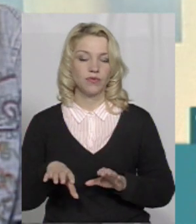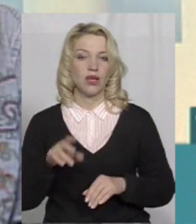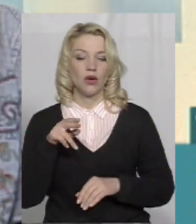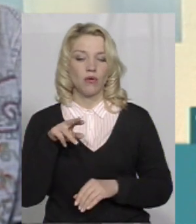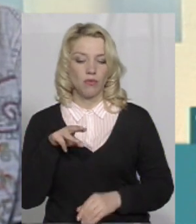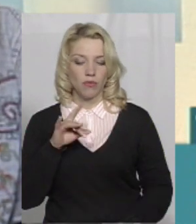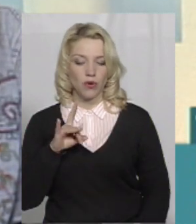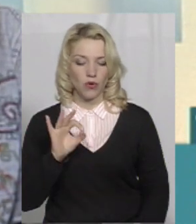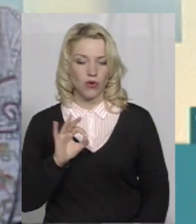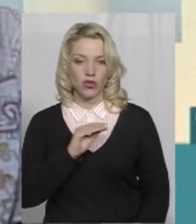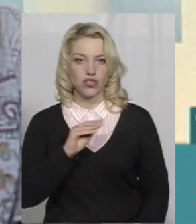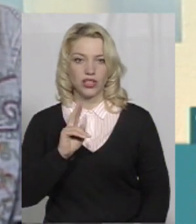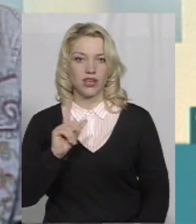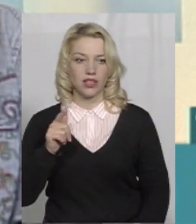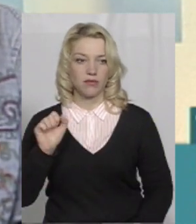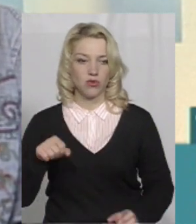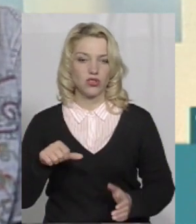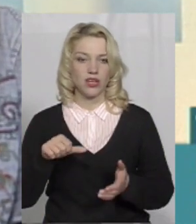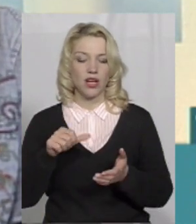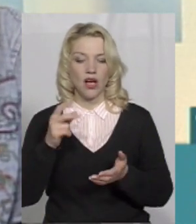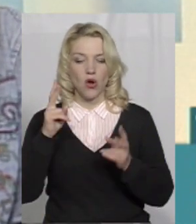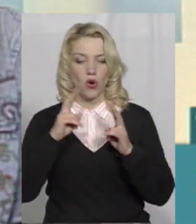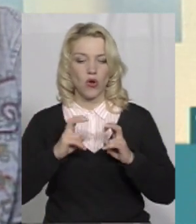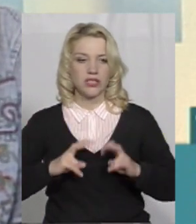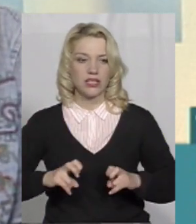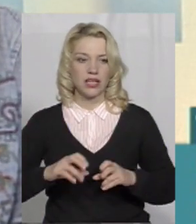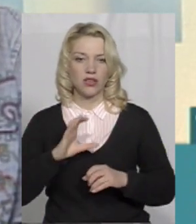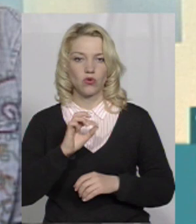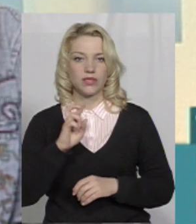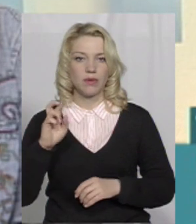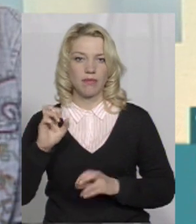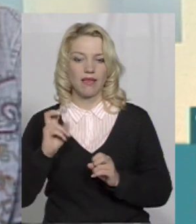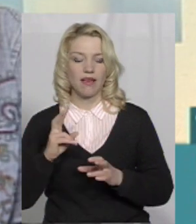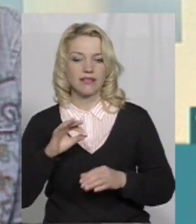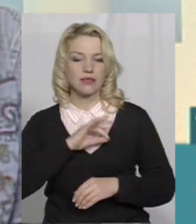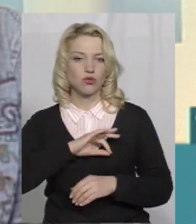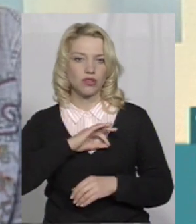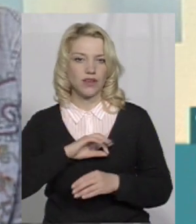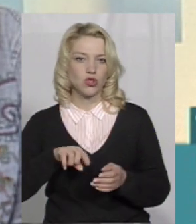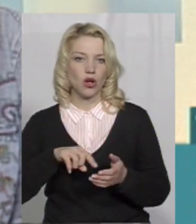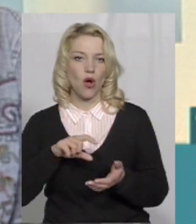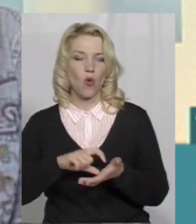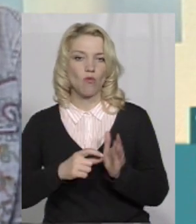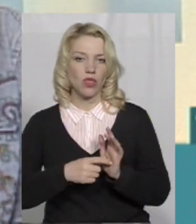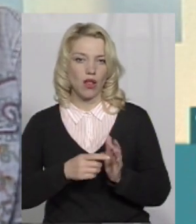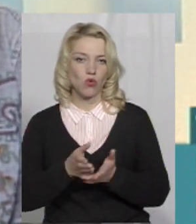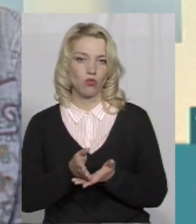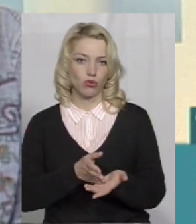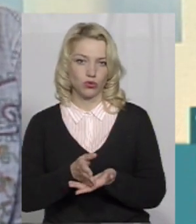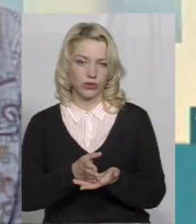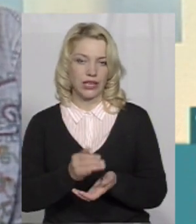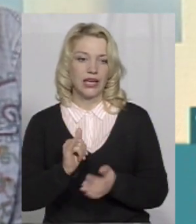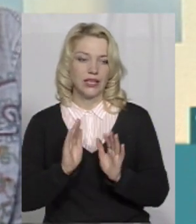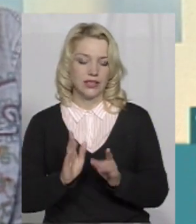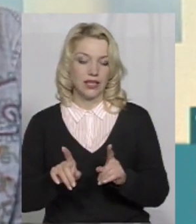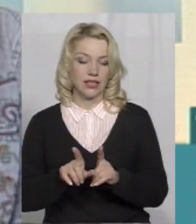про ЖКП може виступати як тільки як розглядати ОСББ як споживач комунальної послуги. І, ну,